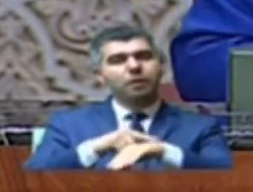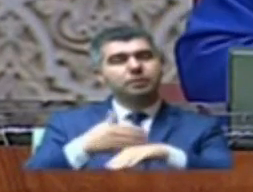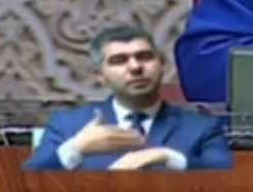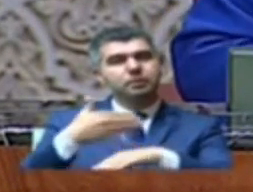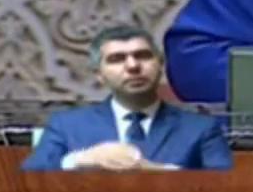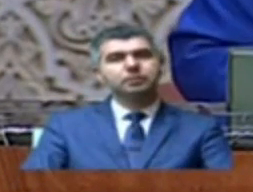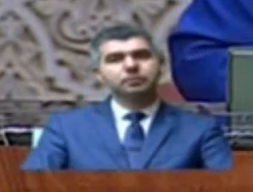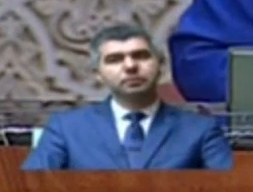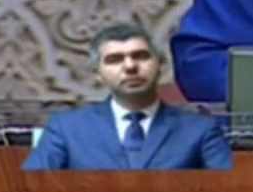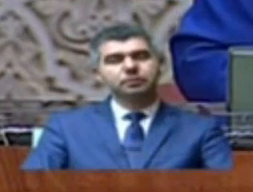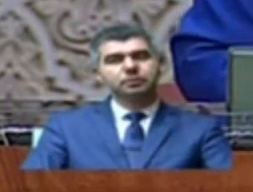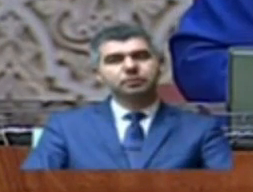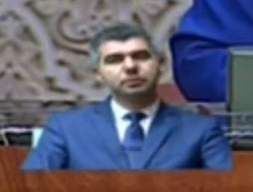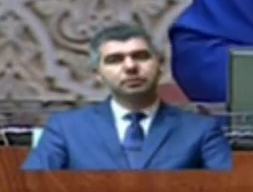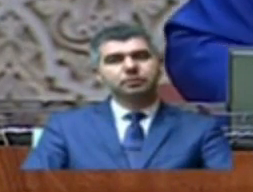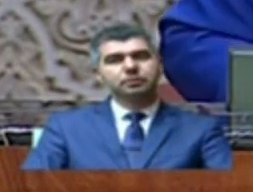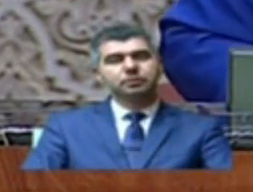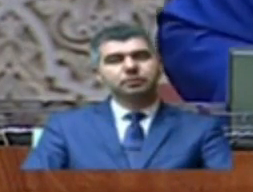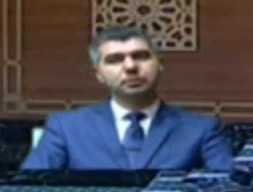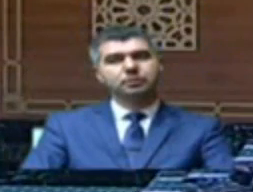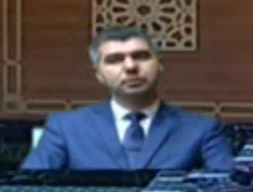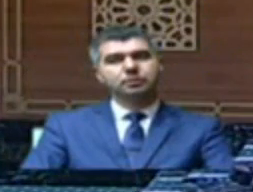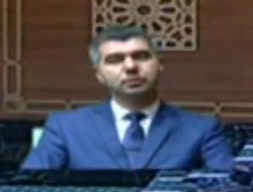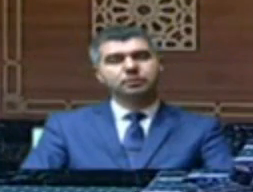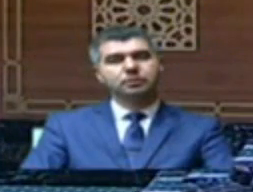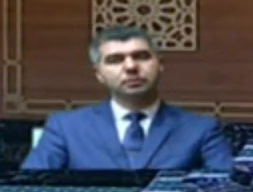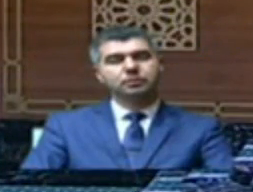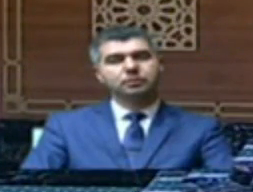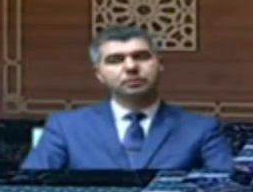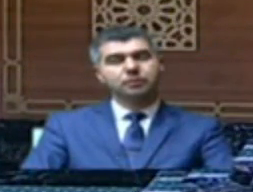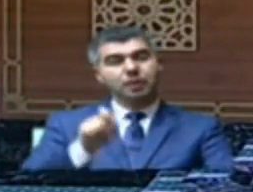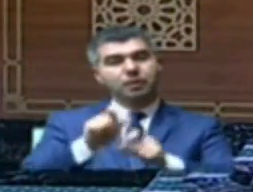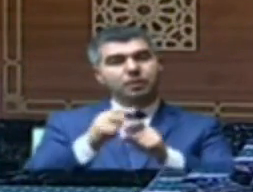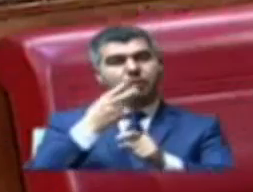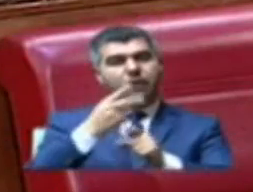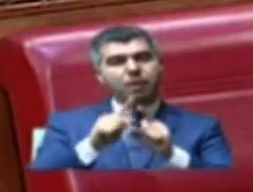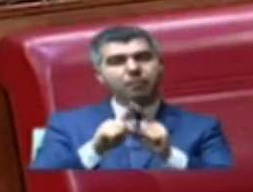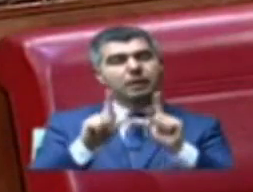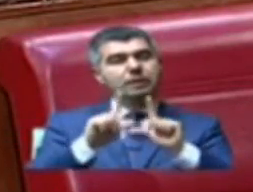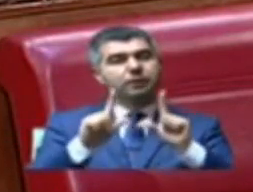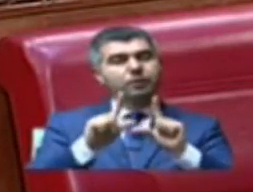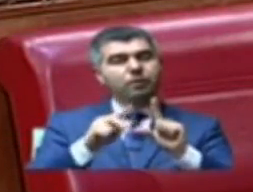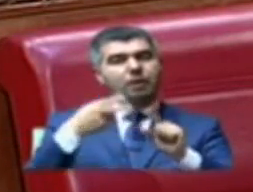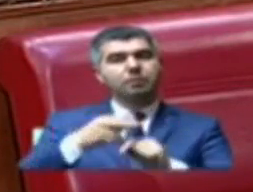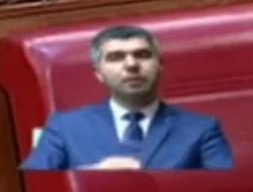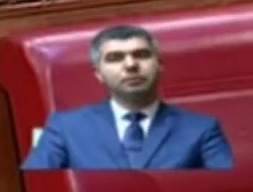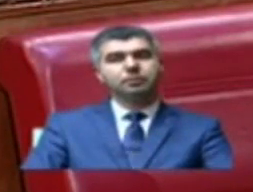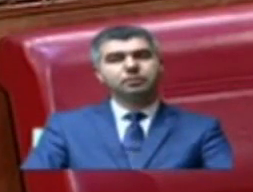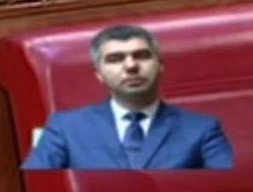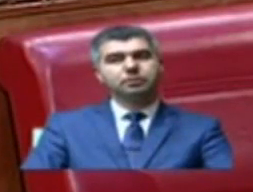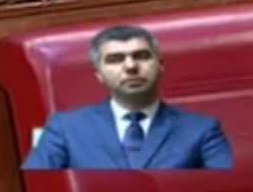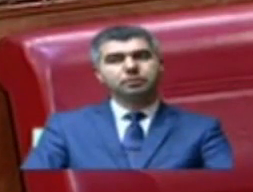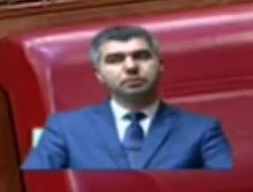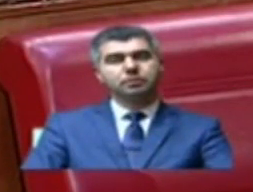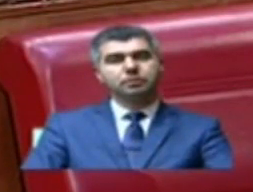الواحدة كاينين أخبار، وما بغيتش نحرموا المتفرجين من يتفرجوا في الأخبار. الله يخليكم، نكملوا